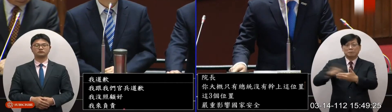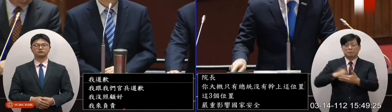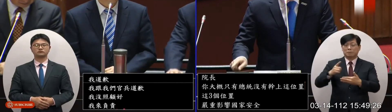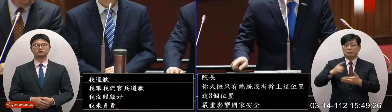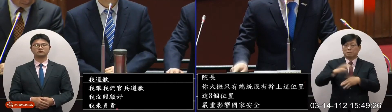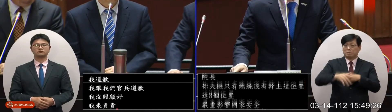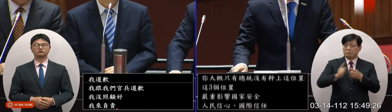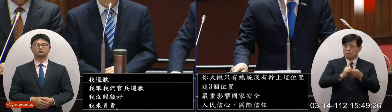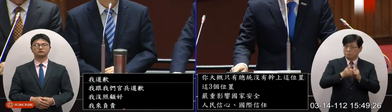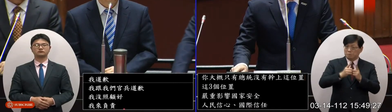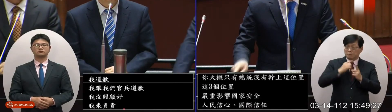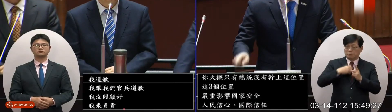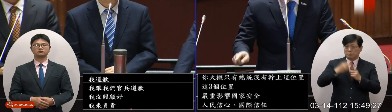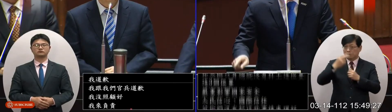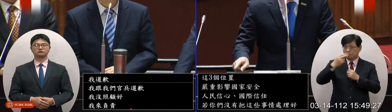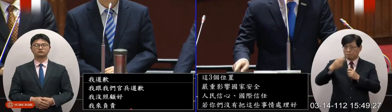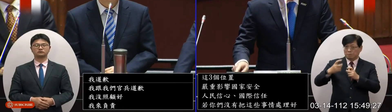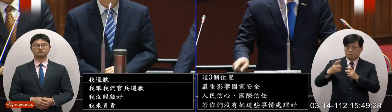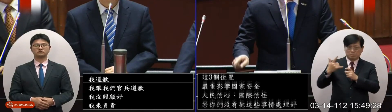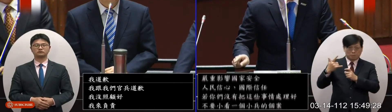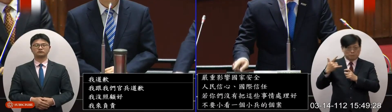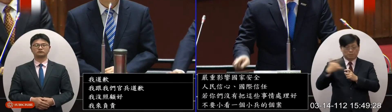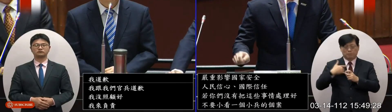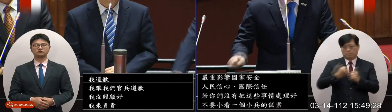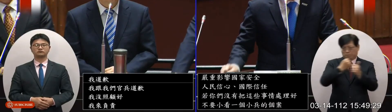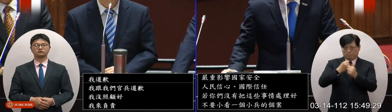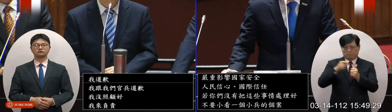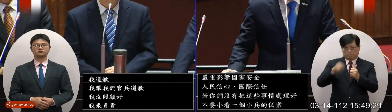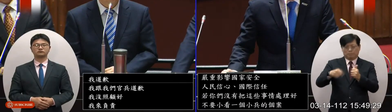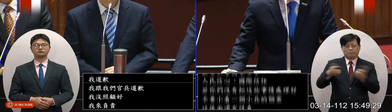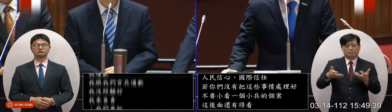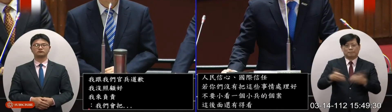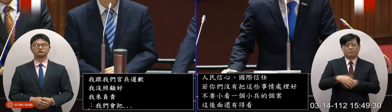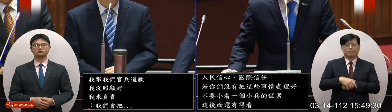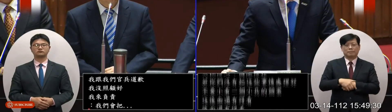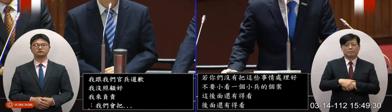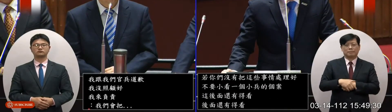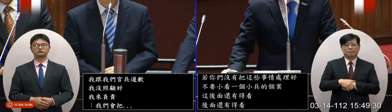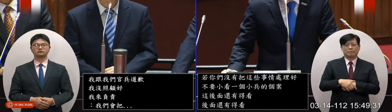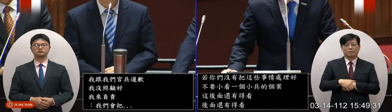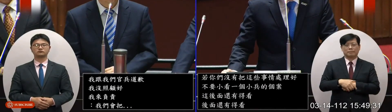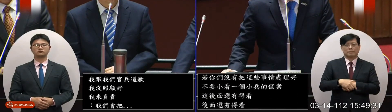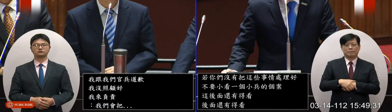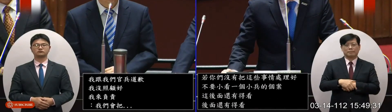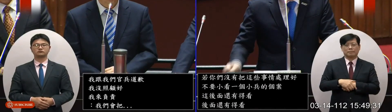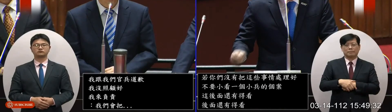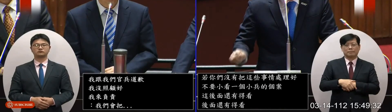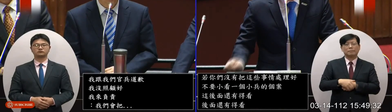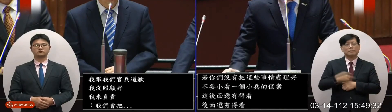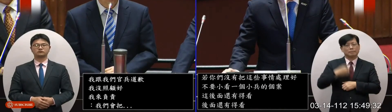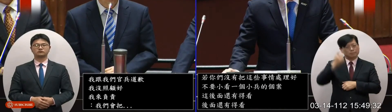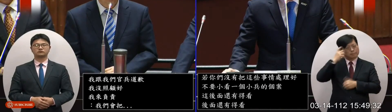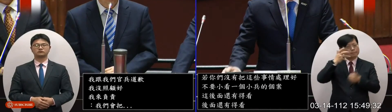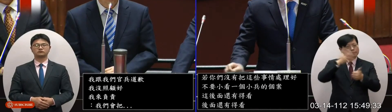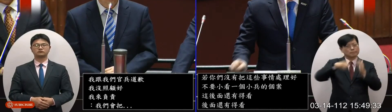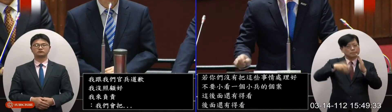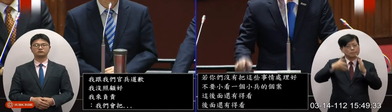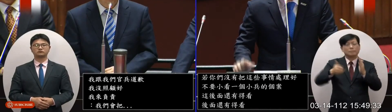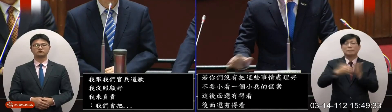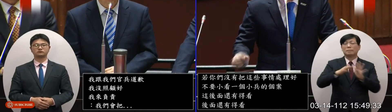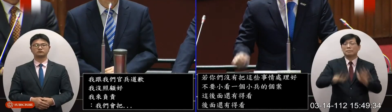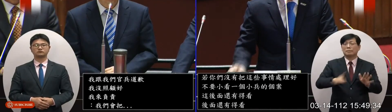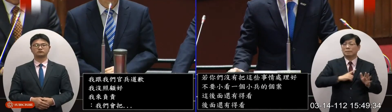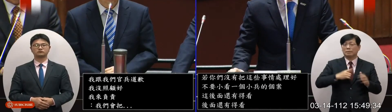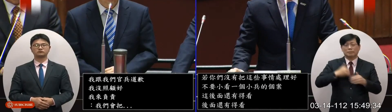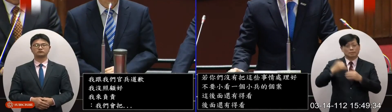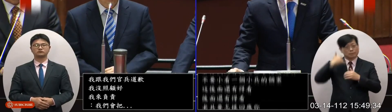来回应你，他等于主宰决定的这一切。所以我想请教院长，至今你们有没有